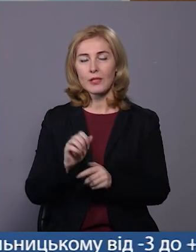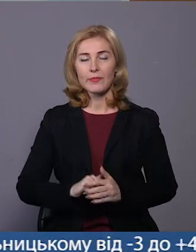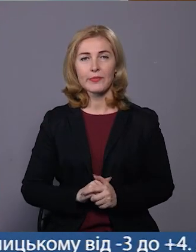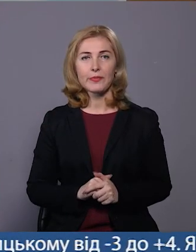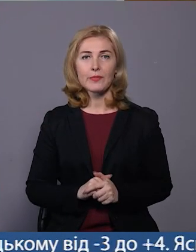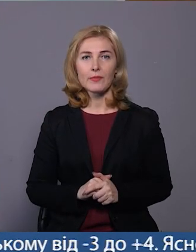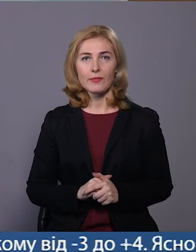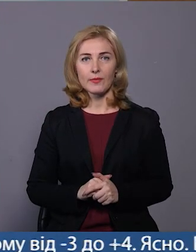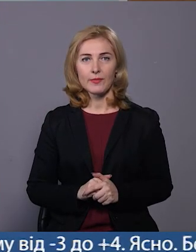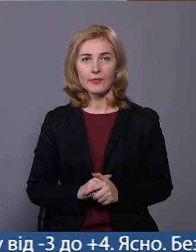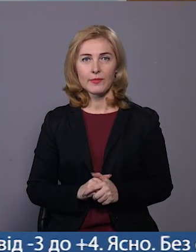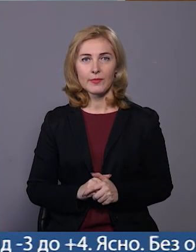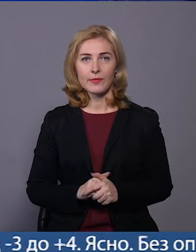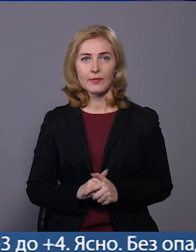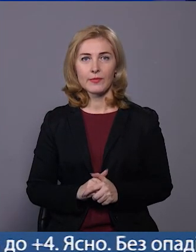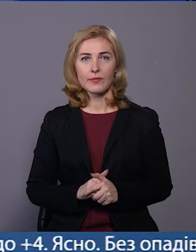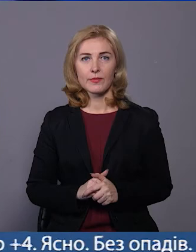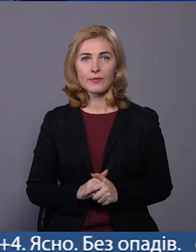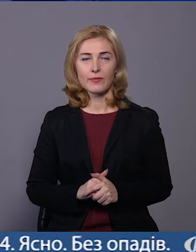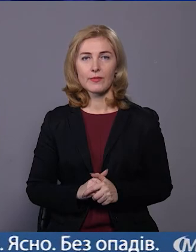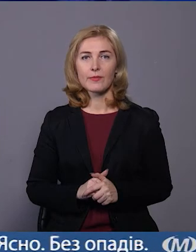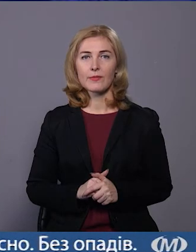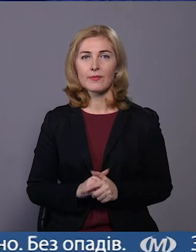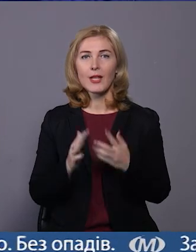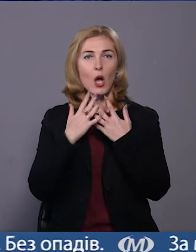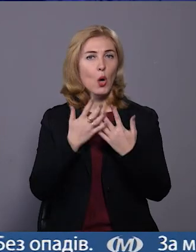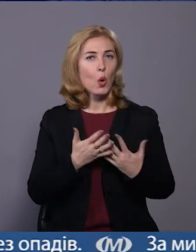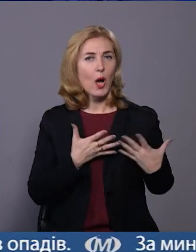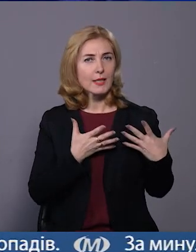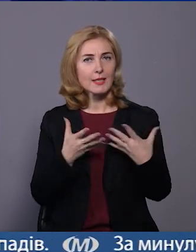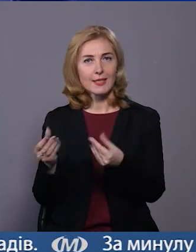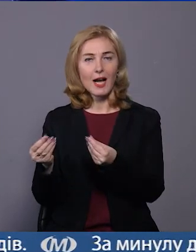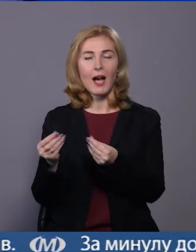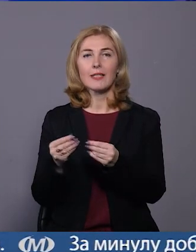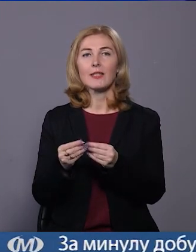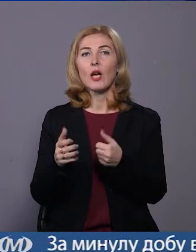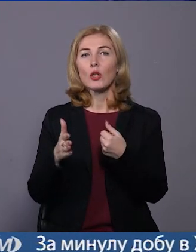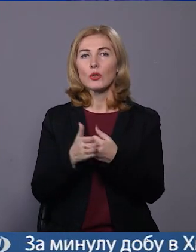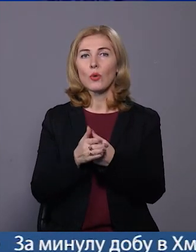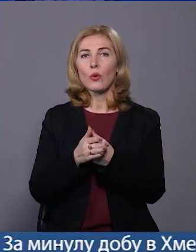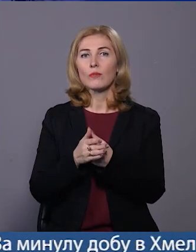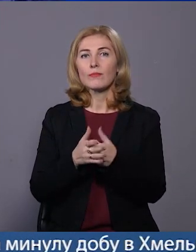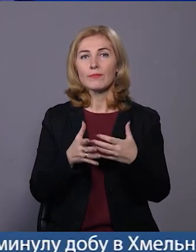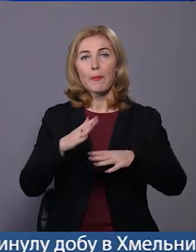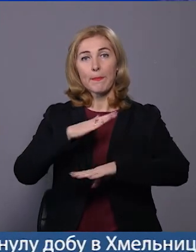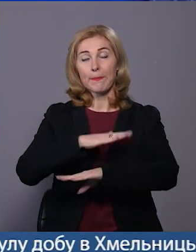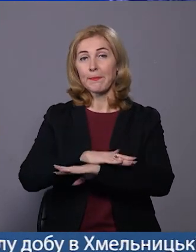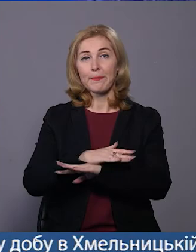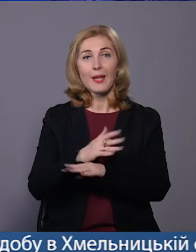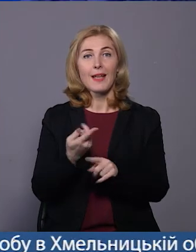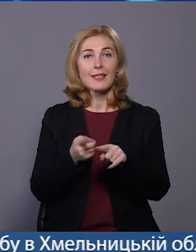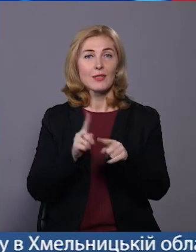Валерій Телеховський. Новини міста. Кохання надихає і спонукає до неймовірних вчинків. Це